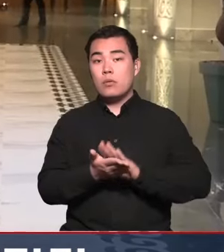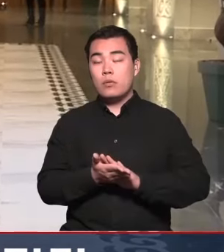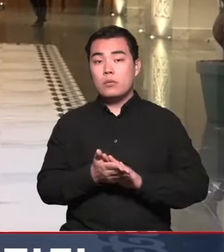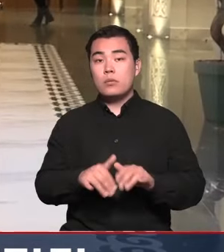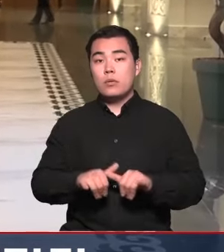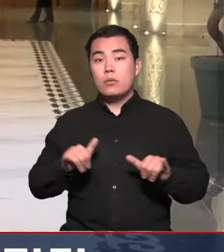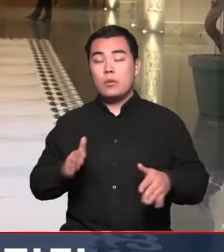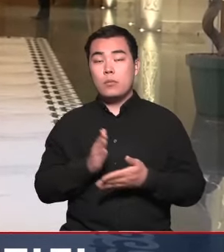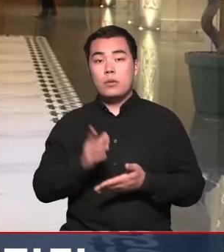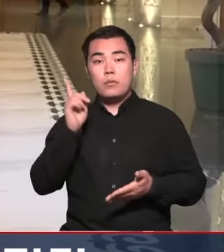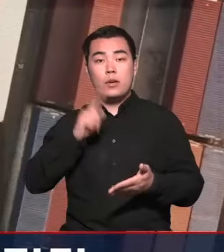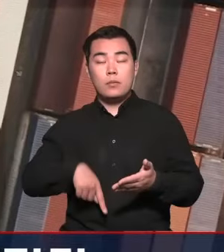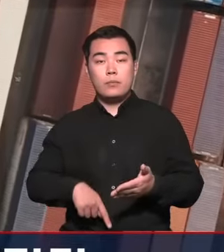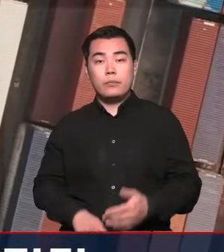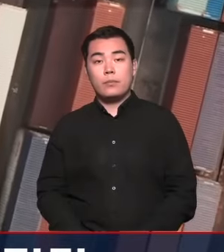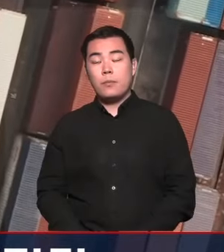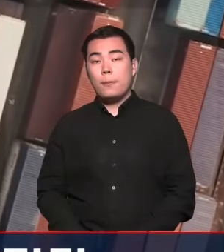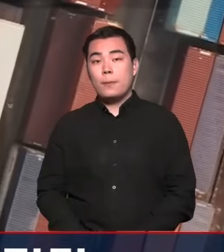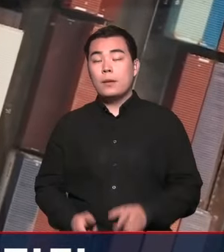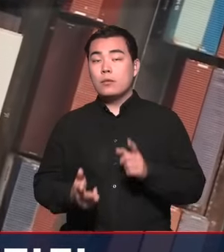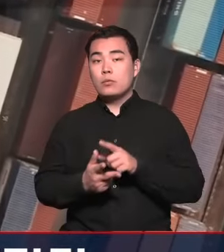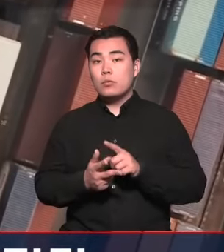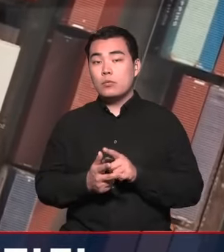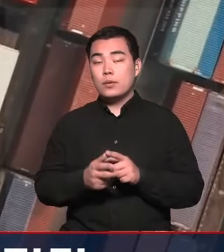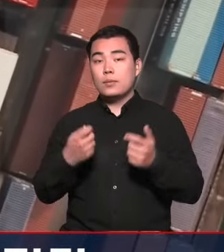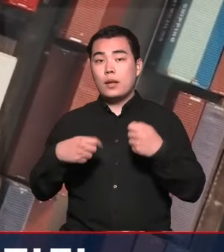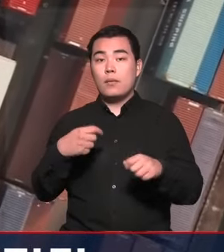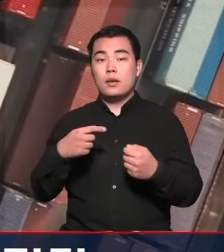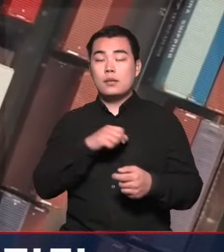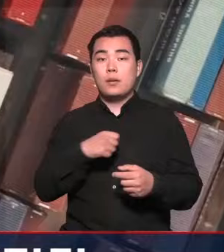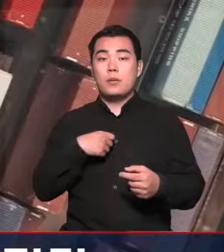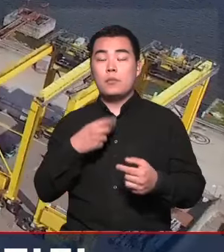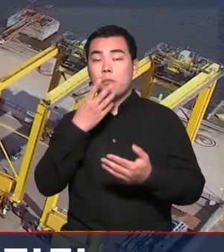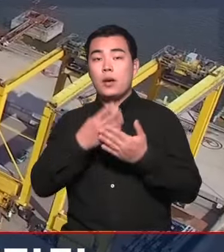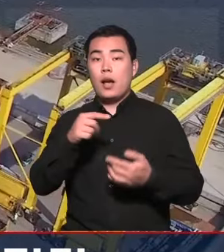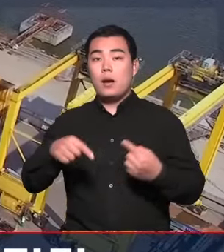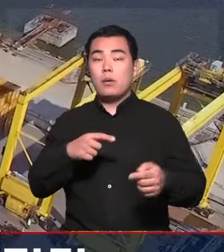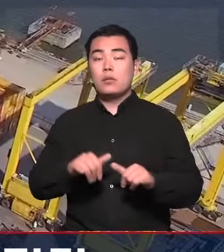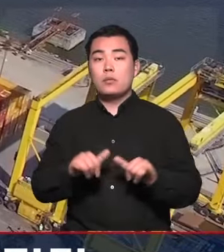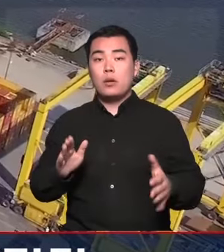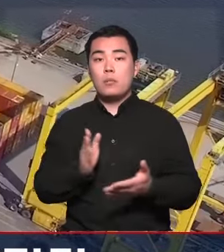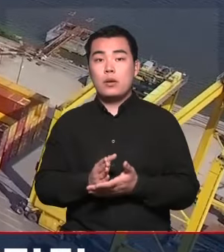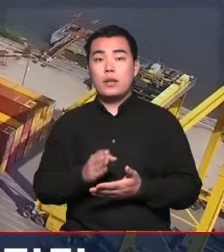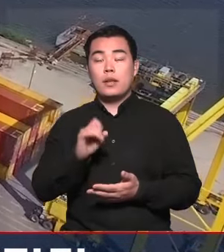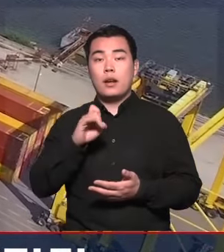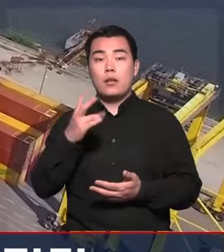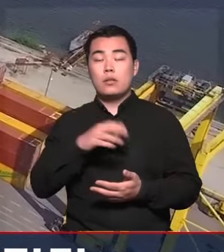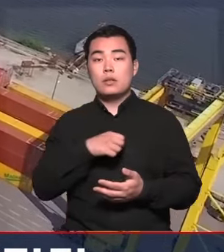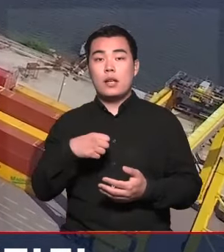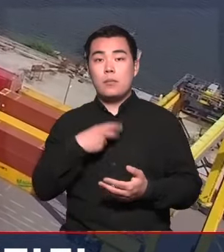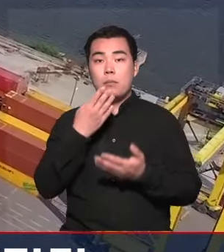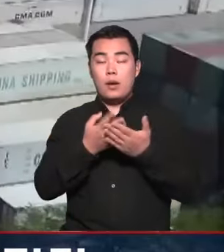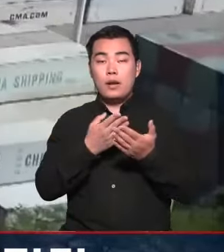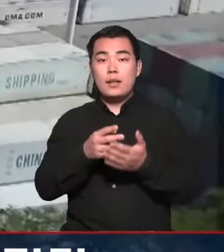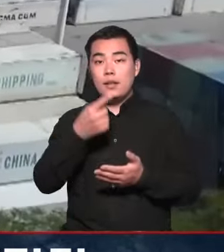кеңейе түседі деп үміттенеміз. Үшіншіден, сауда айналым артады. Шанхай ынтымақтастығы ұйымының нарығы шексіз. Әсіресе Қытай